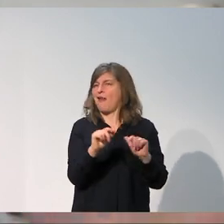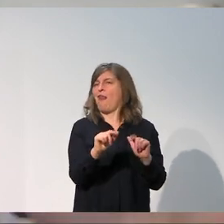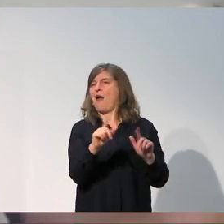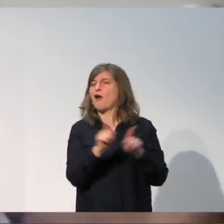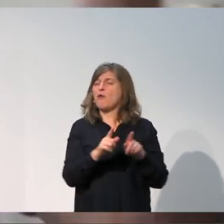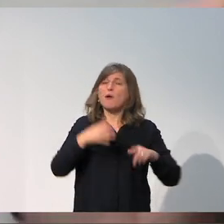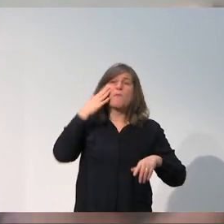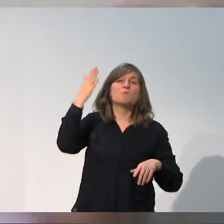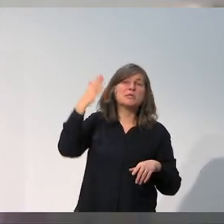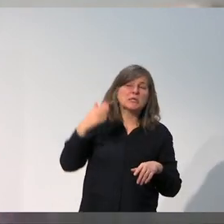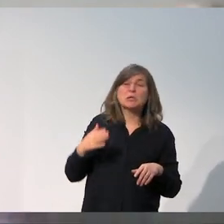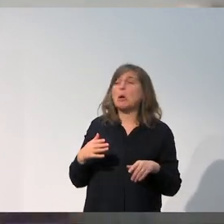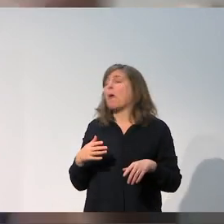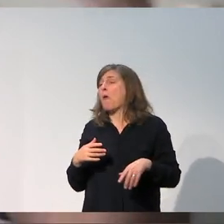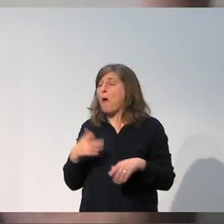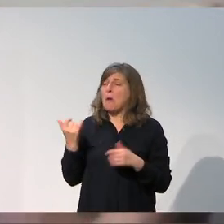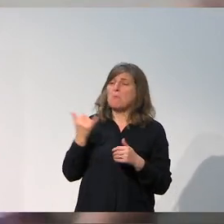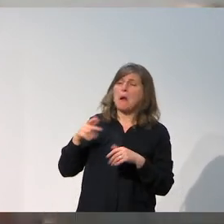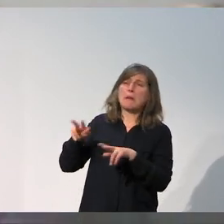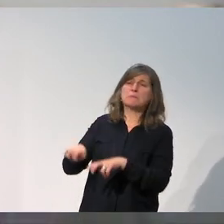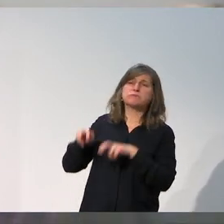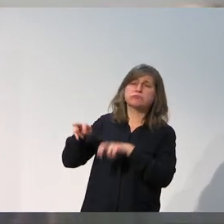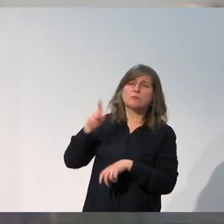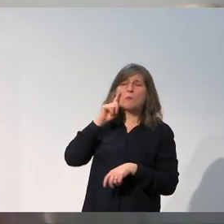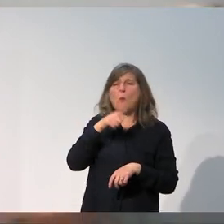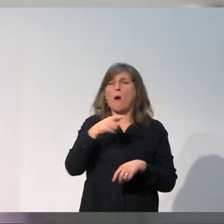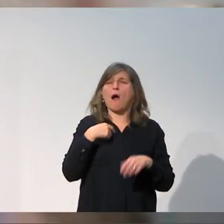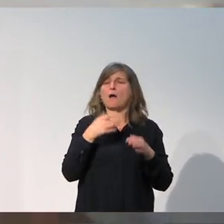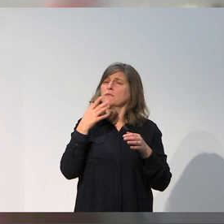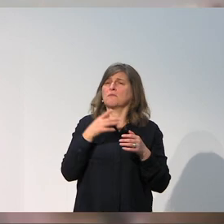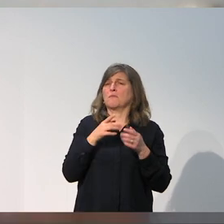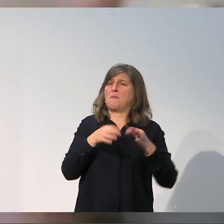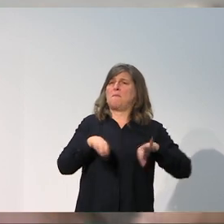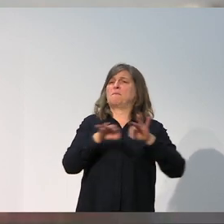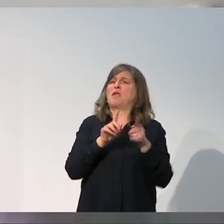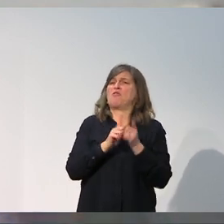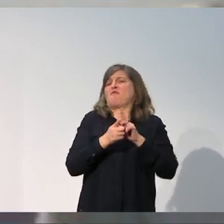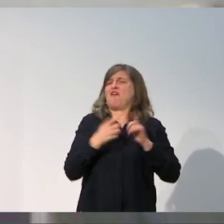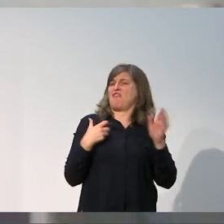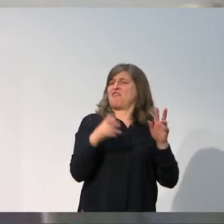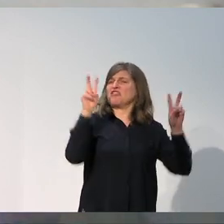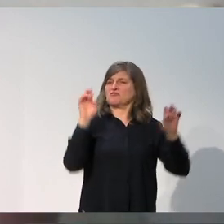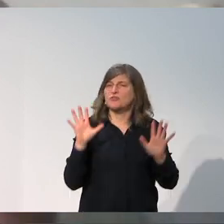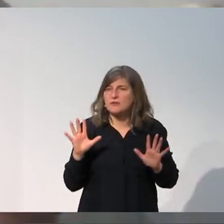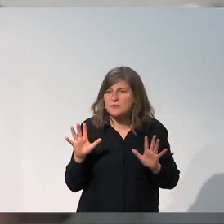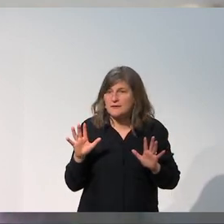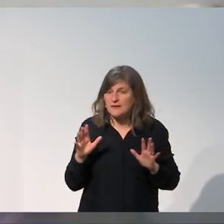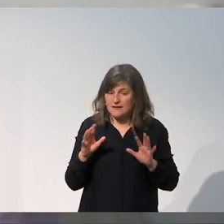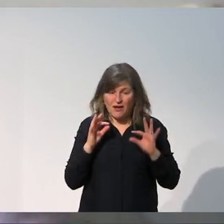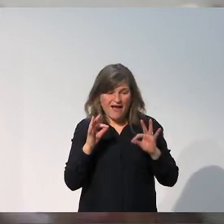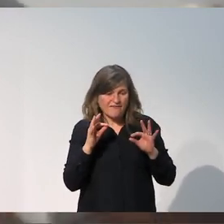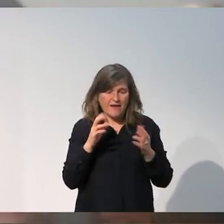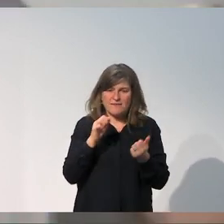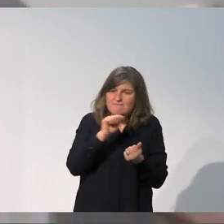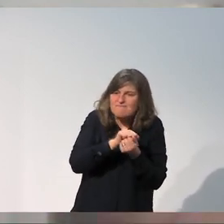que quoi qu'il arrive, on sera de toute façon un des pays riches d'Amérique latine. Et donc il y a quelque chose par rapport au climat, par rapport aux minéraux, par rapport au sucre,